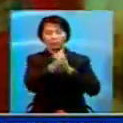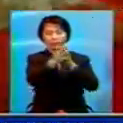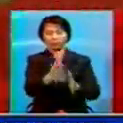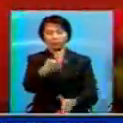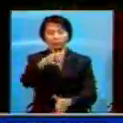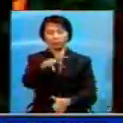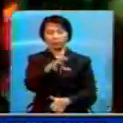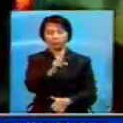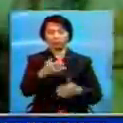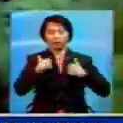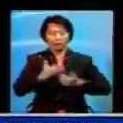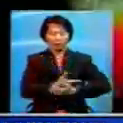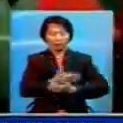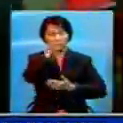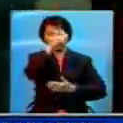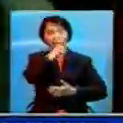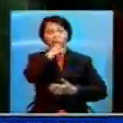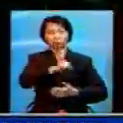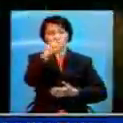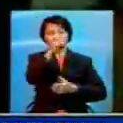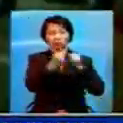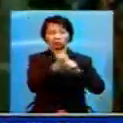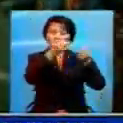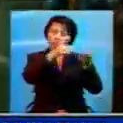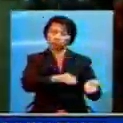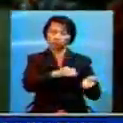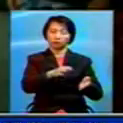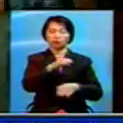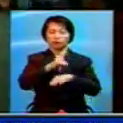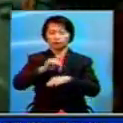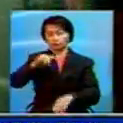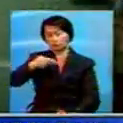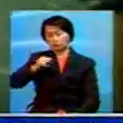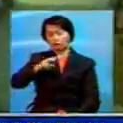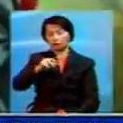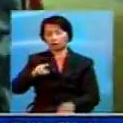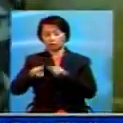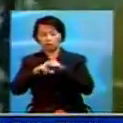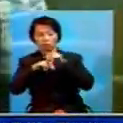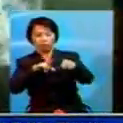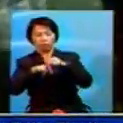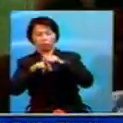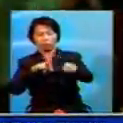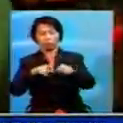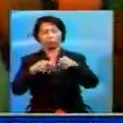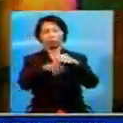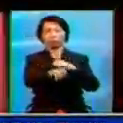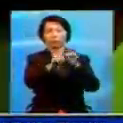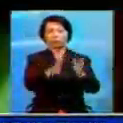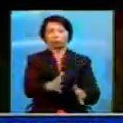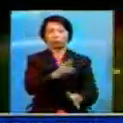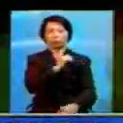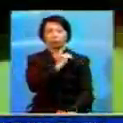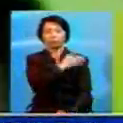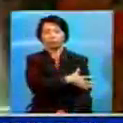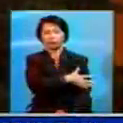Hamas mengorbankan anak lelakinya berusia 19 tahun di hanunis berdilan kereta kebal Zionis membunuh seorang rakyat Palestin